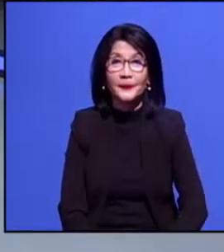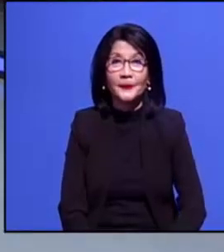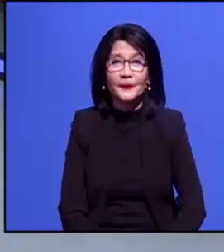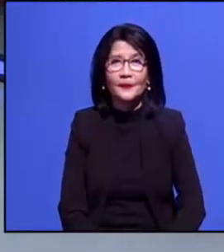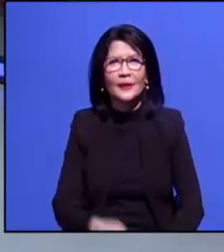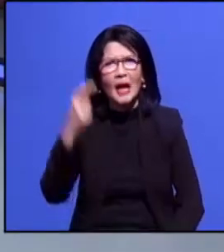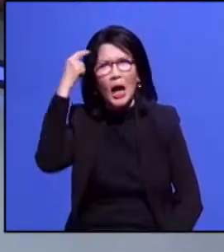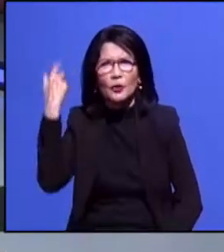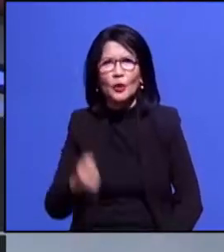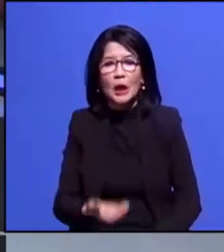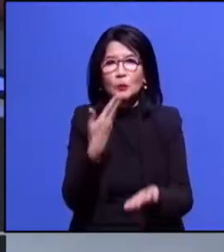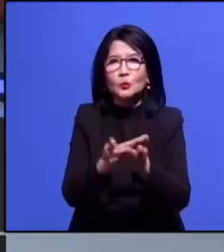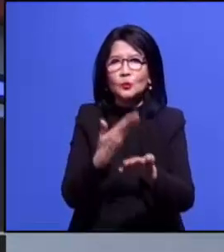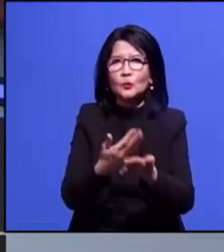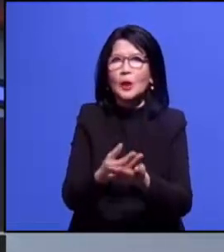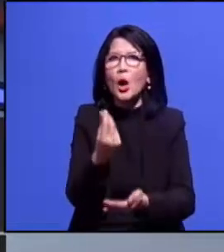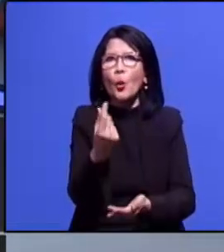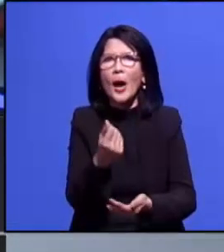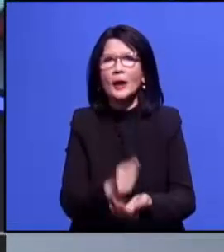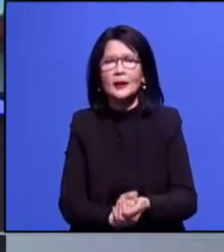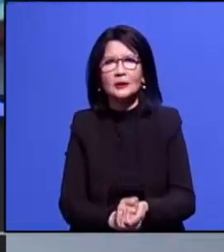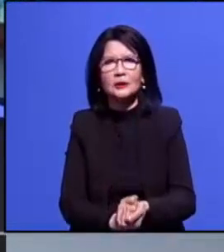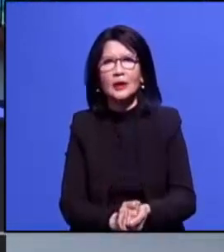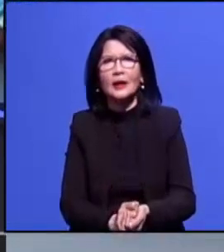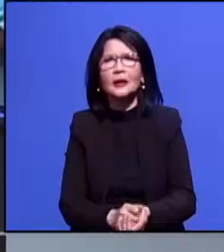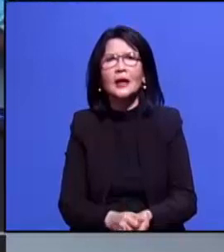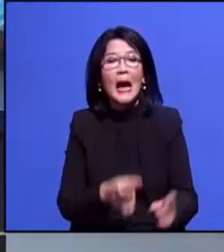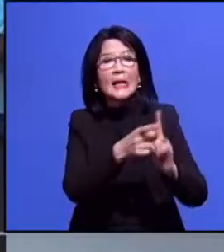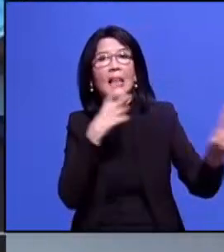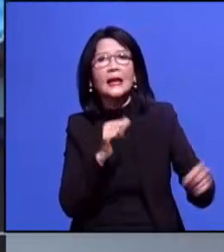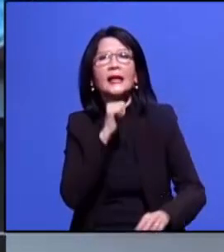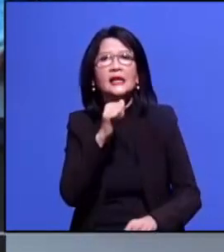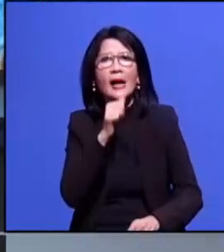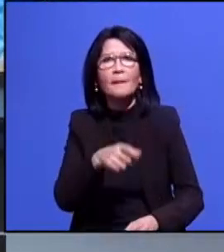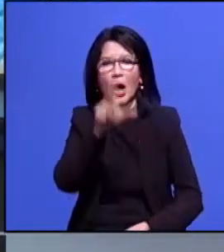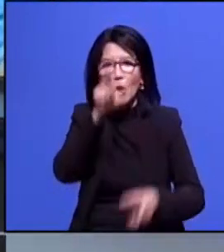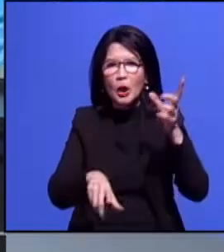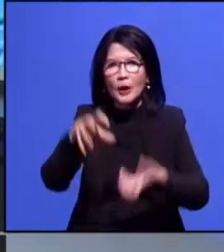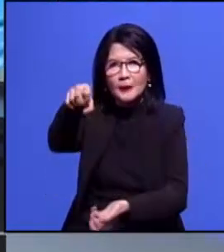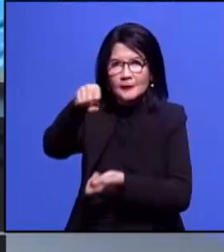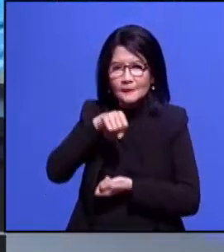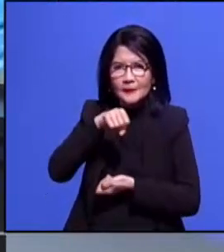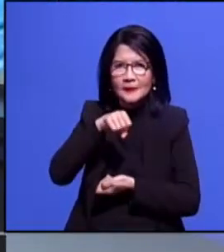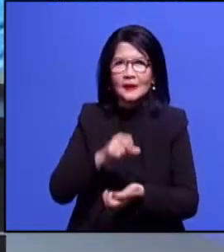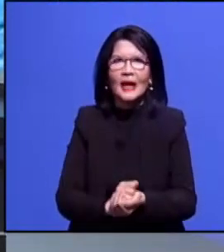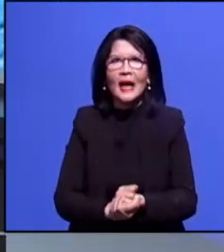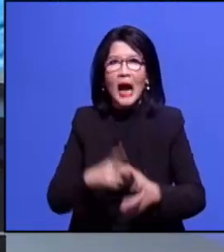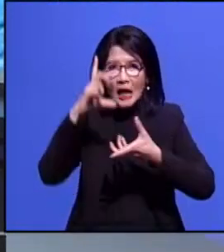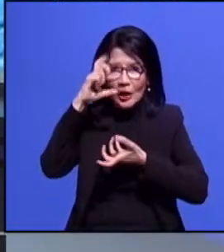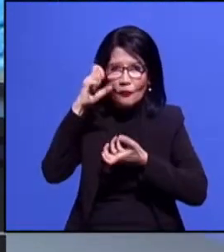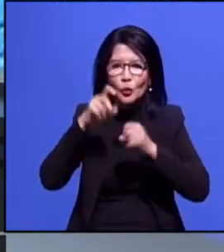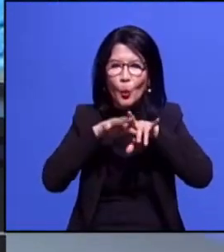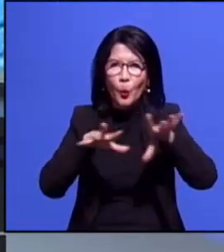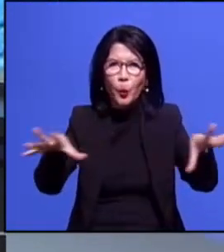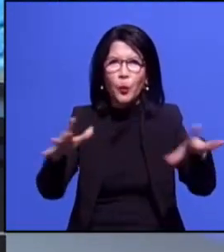Hai dugaan pungutan liar yang menyasar penerima Bansos mengemuka ketika sebuah tangkapan layar pembicaraan dan foto viral di media sosial